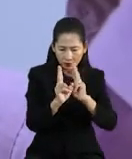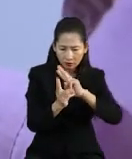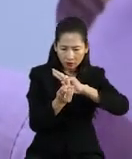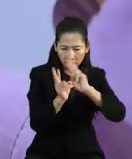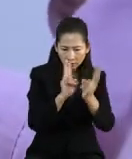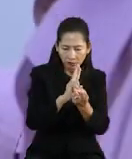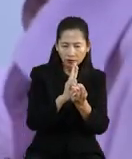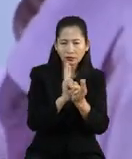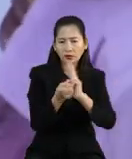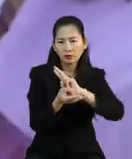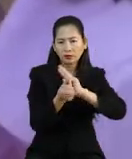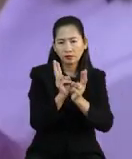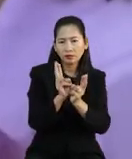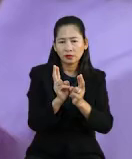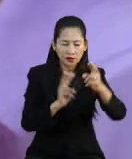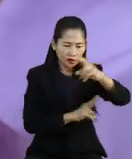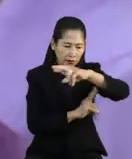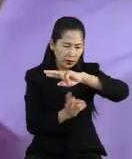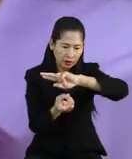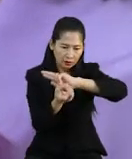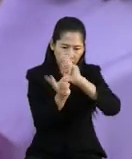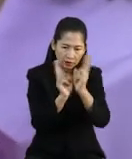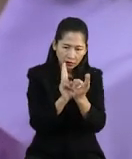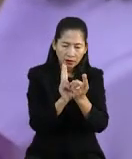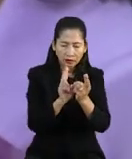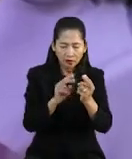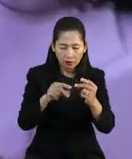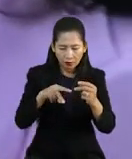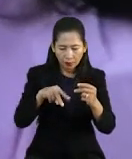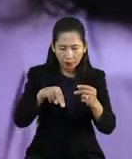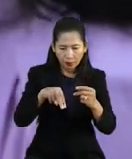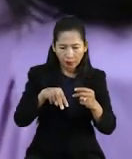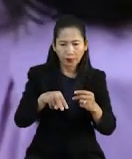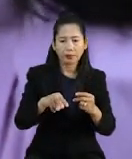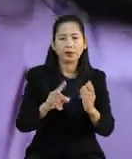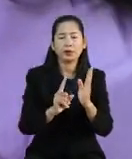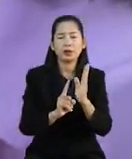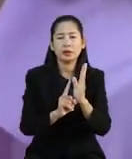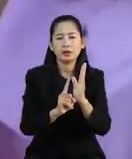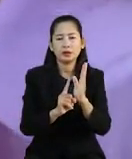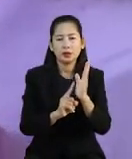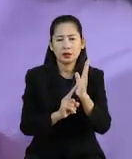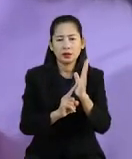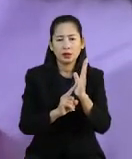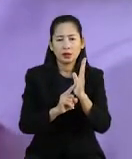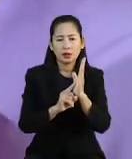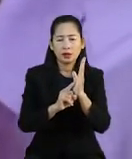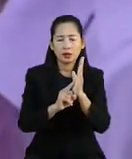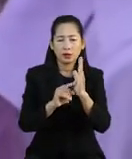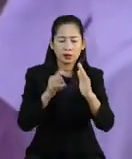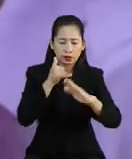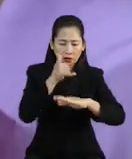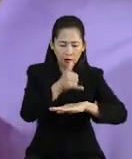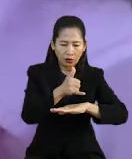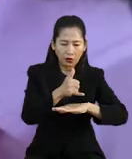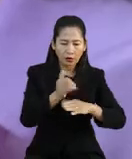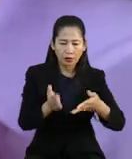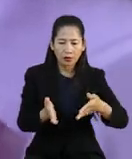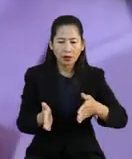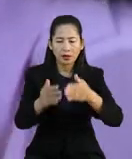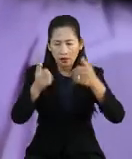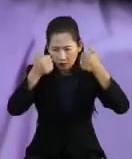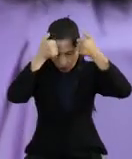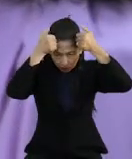tranh bị các bà thân nó cứ niên thử tới khẳng nà con thua đồng nà thử khẳng trường chà đòi cho lòng cắt mà hai vị thầy bà nà rụt